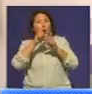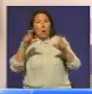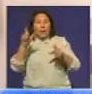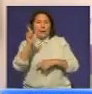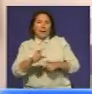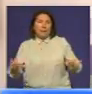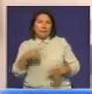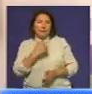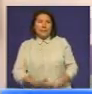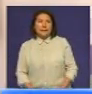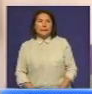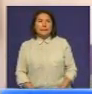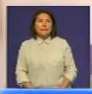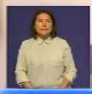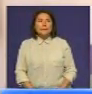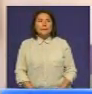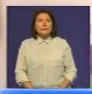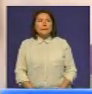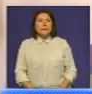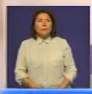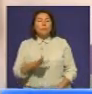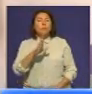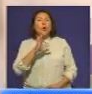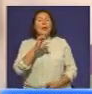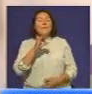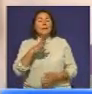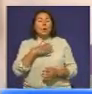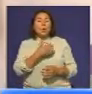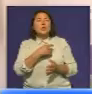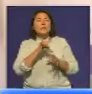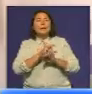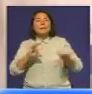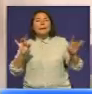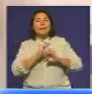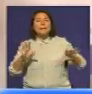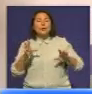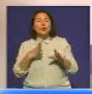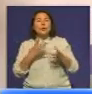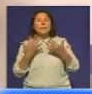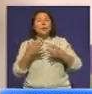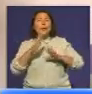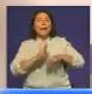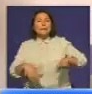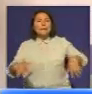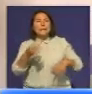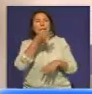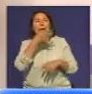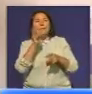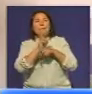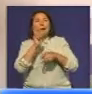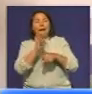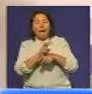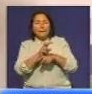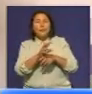Ходим на танцы к преподавателю Бережной Виктории Викторовны, и хочется отметить, насколько детям нравится сюда ходить, ходят